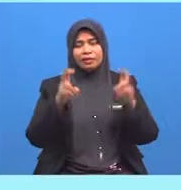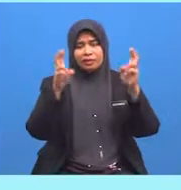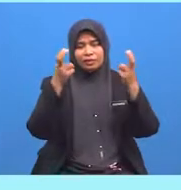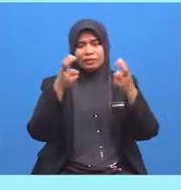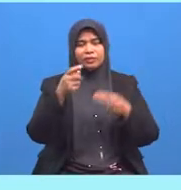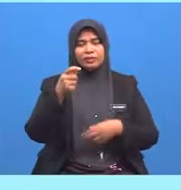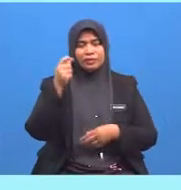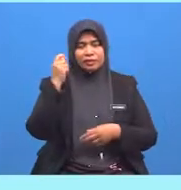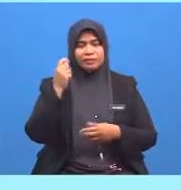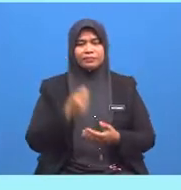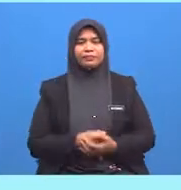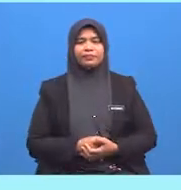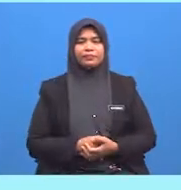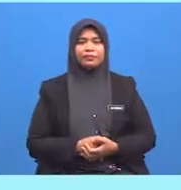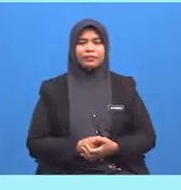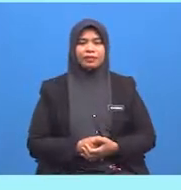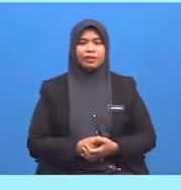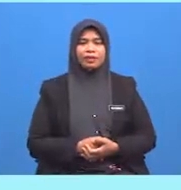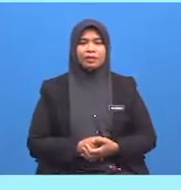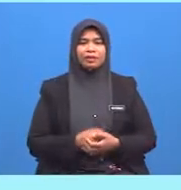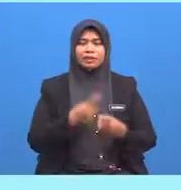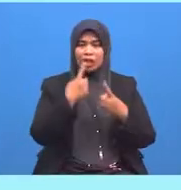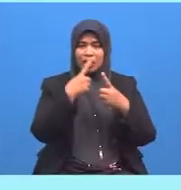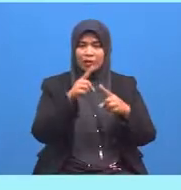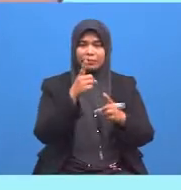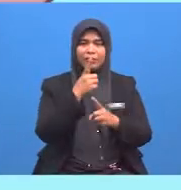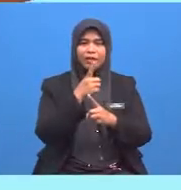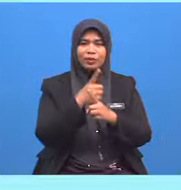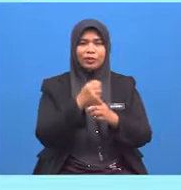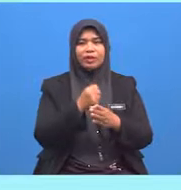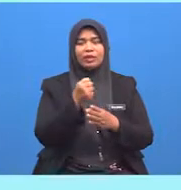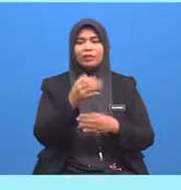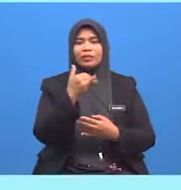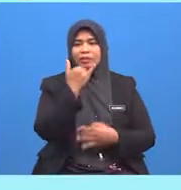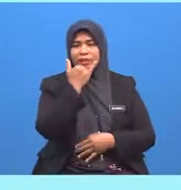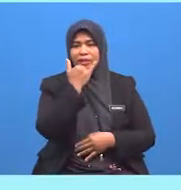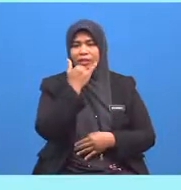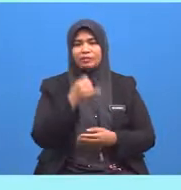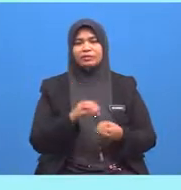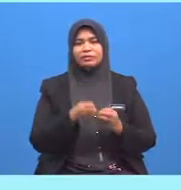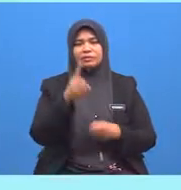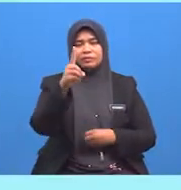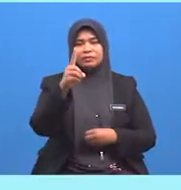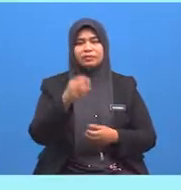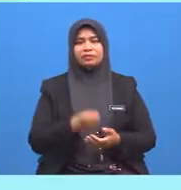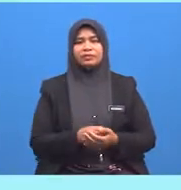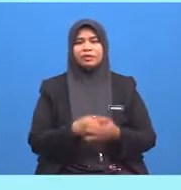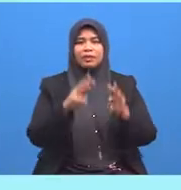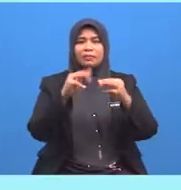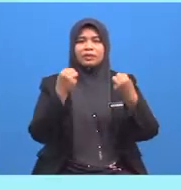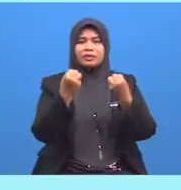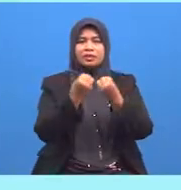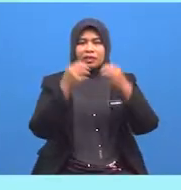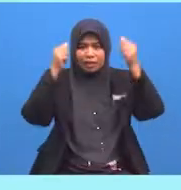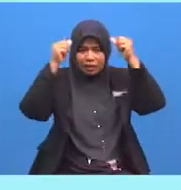masyarakat Arab jahiliyah jawab betul atau salah pertama masyarakat